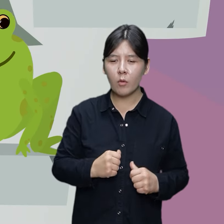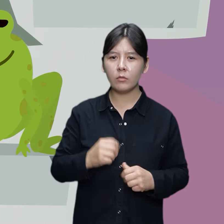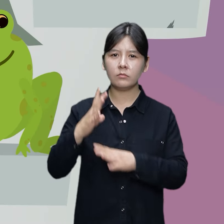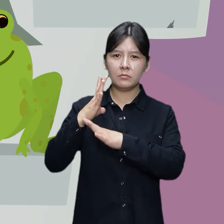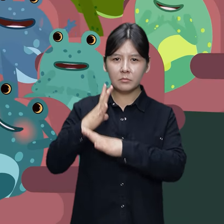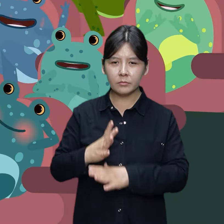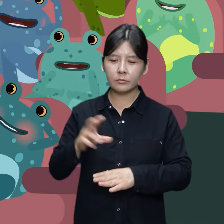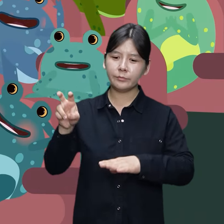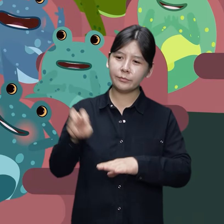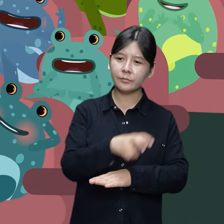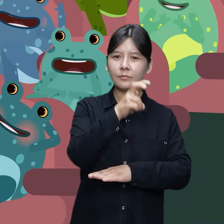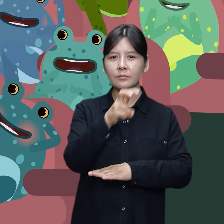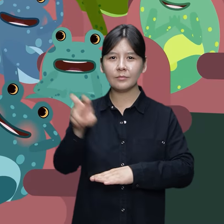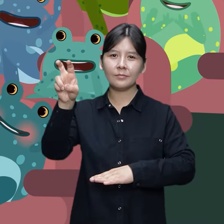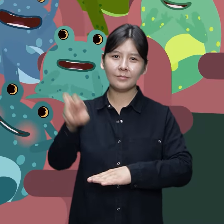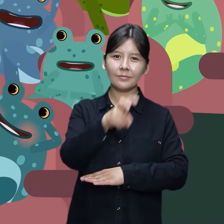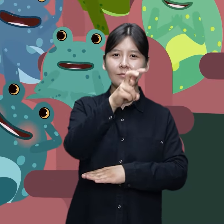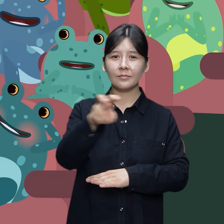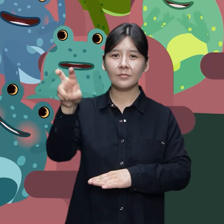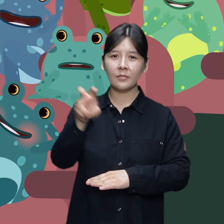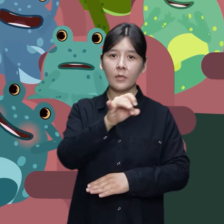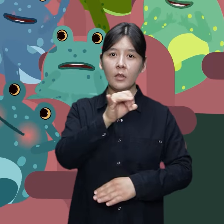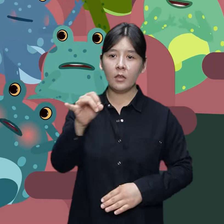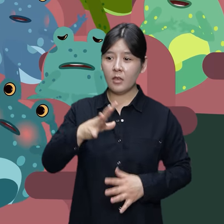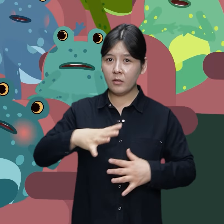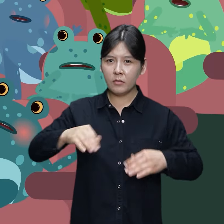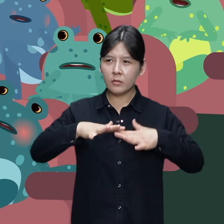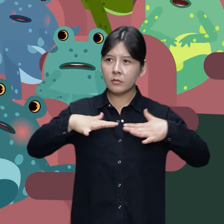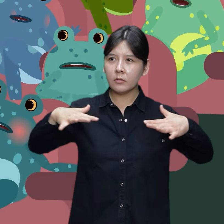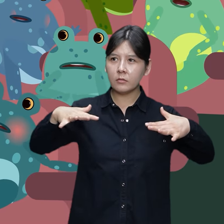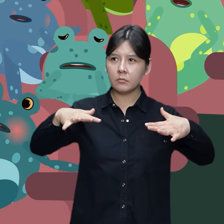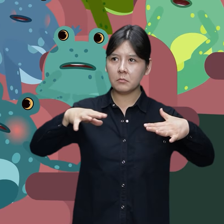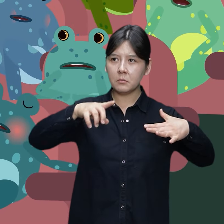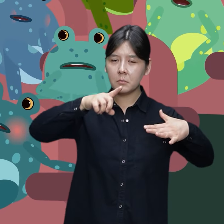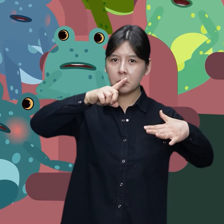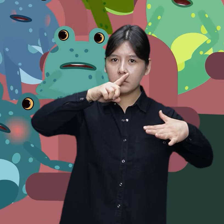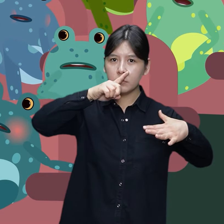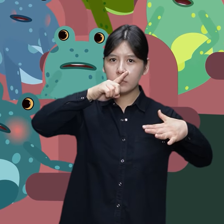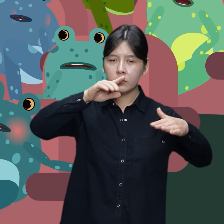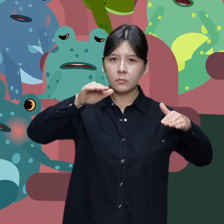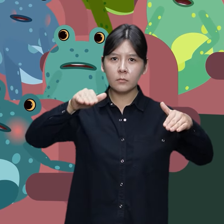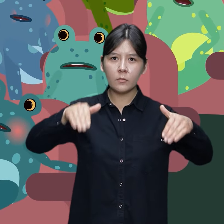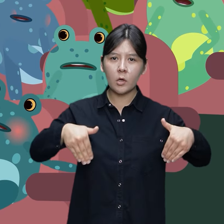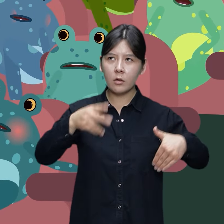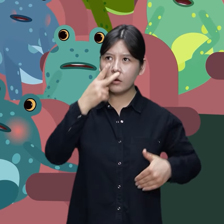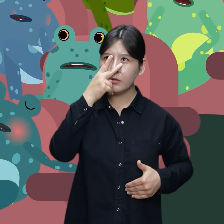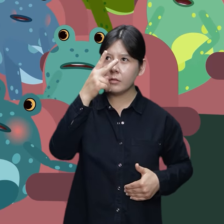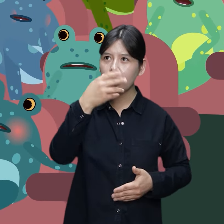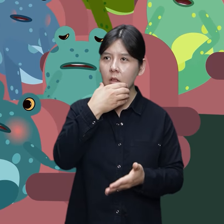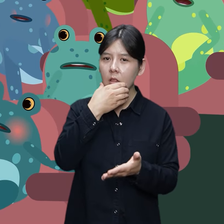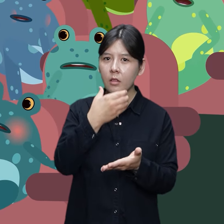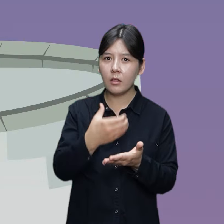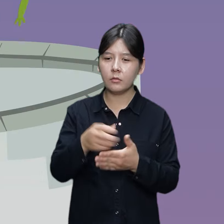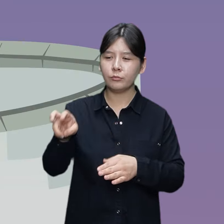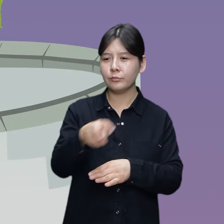ұлам бейге чығыр әрді. Дуылдаған көр үшілердің демі басандап, оң чүкбай қарап тұрып қалышды.